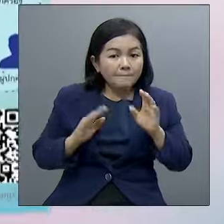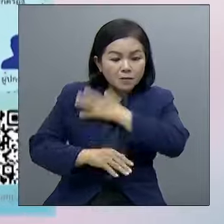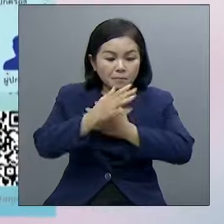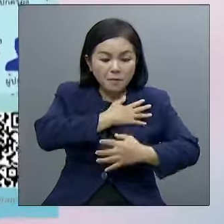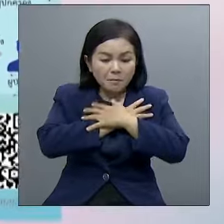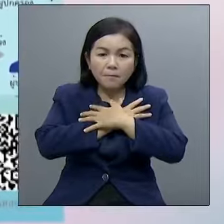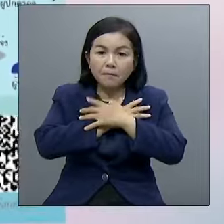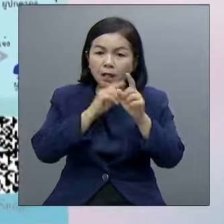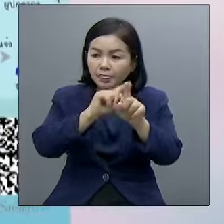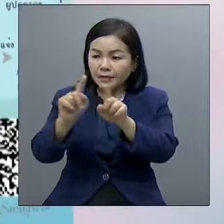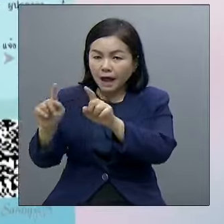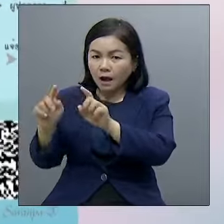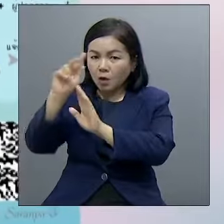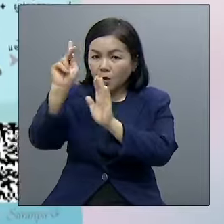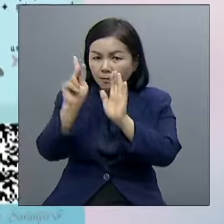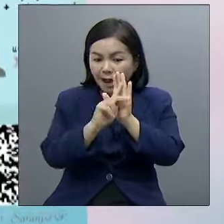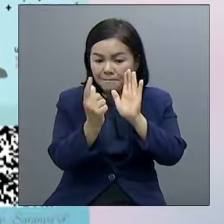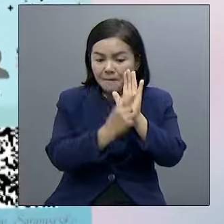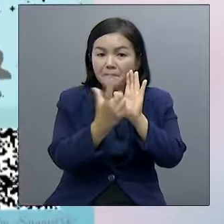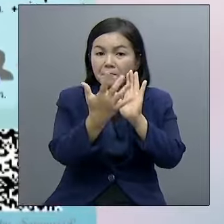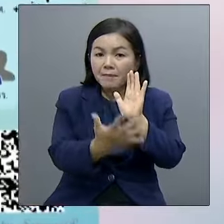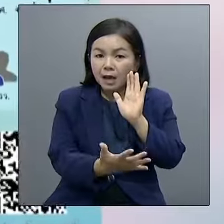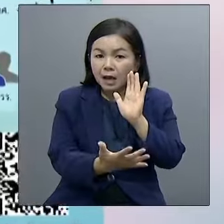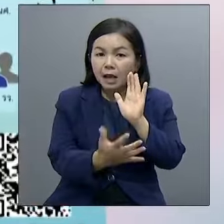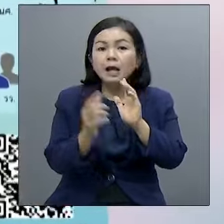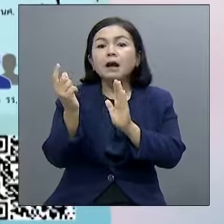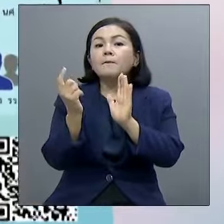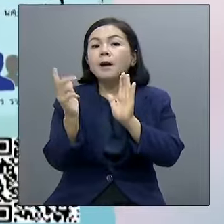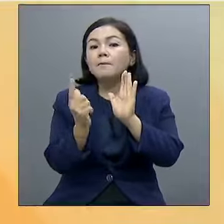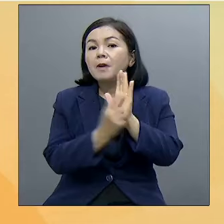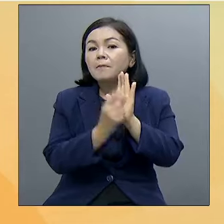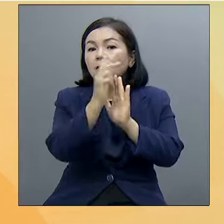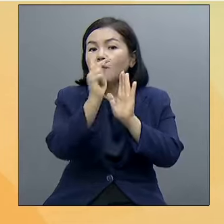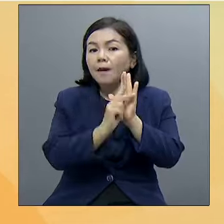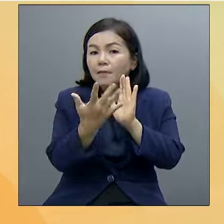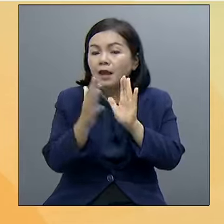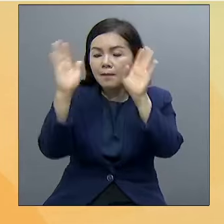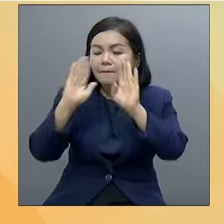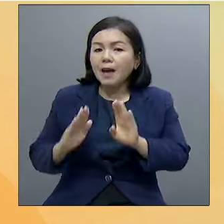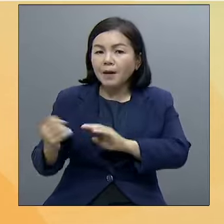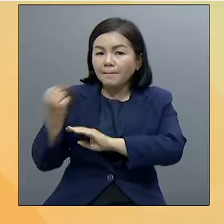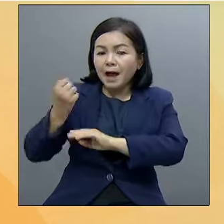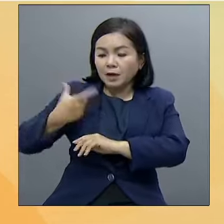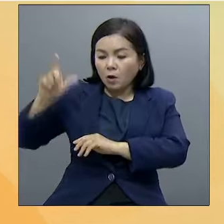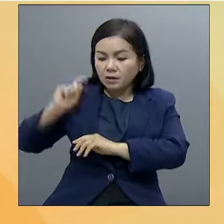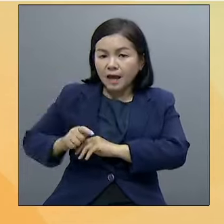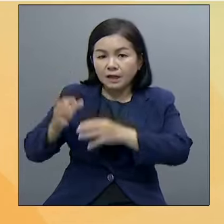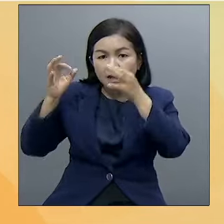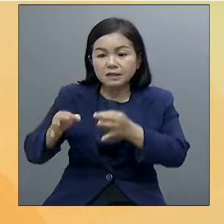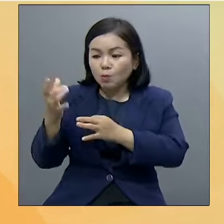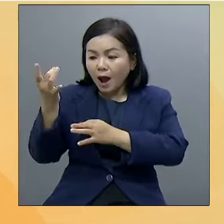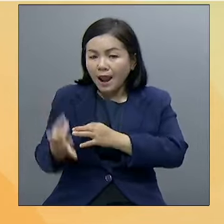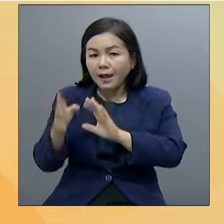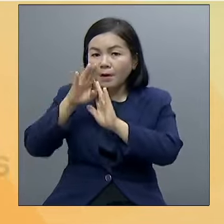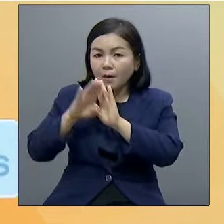ครับกฎหมายเนี่ยมันไม่ได้เขียนเอาไว้อันนี้เขาก็บอกว่าเวลากฎหมายไม่เขียนไว้นะก็ไปดูแนวคำพิพากษาของศาลศาลเนี่ยก็บอกว่าการกระทำอนาจารเนี่ยนะครับ